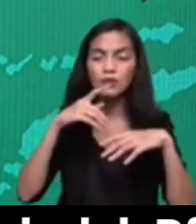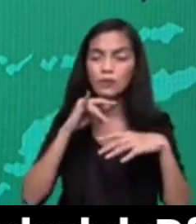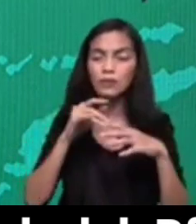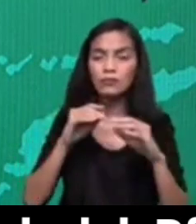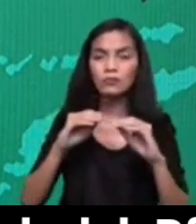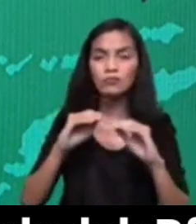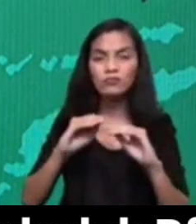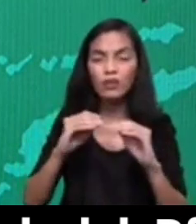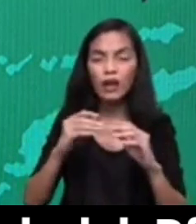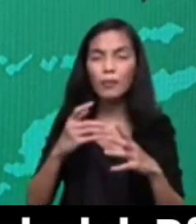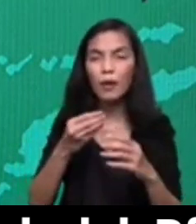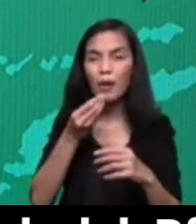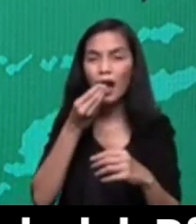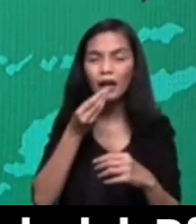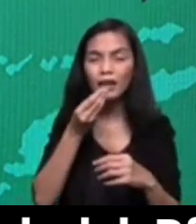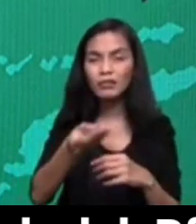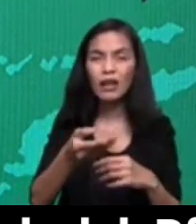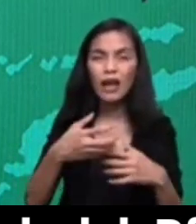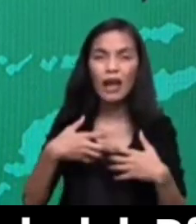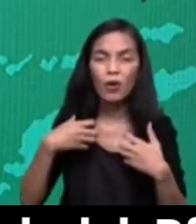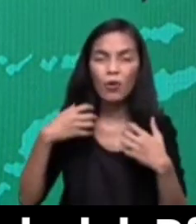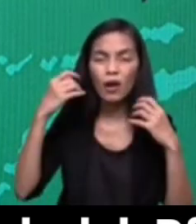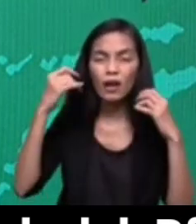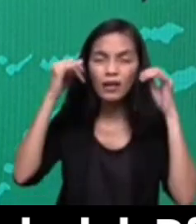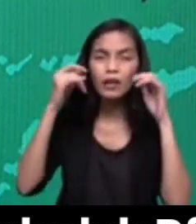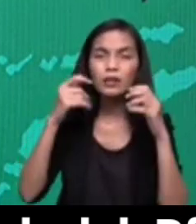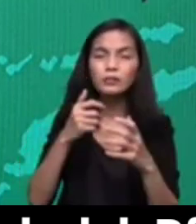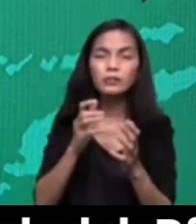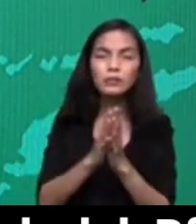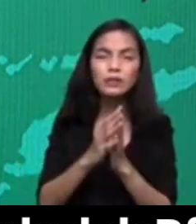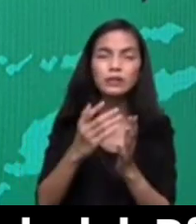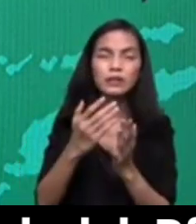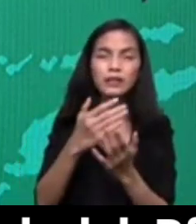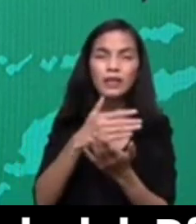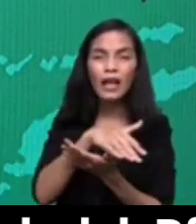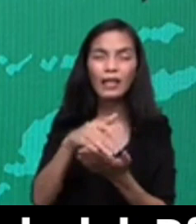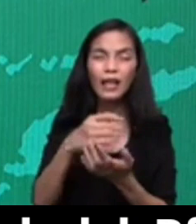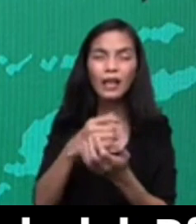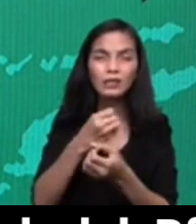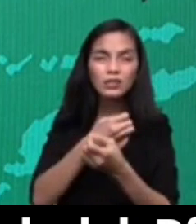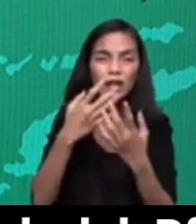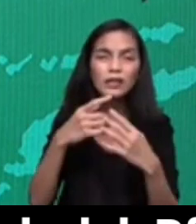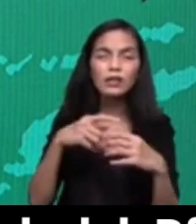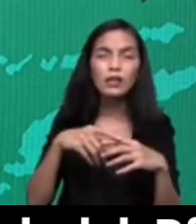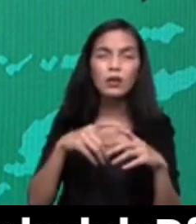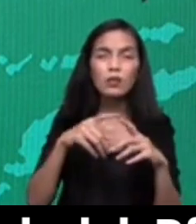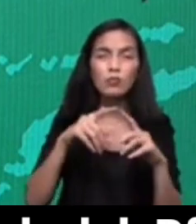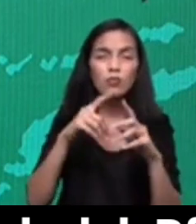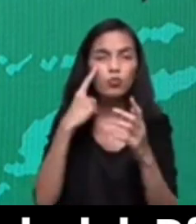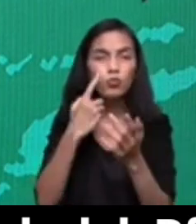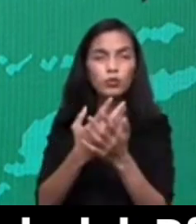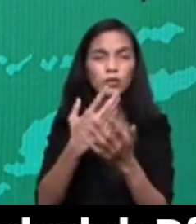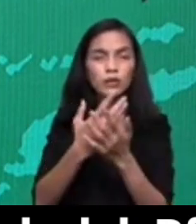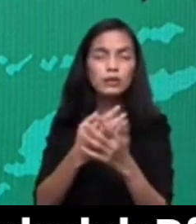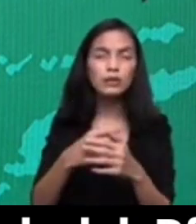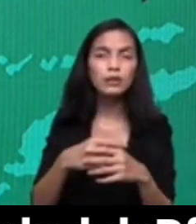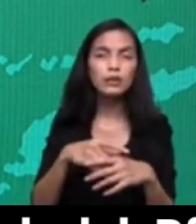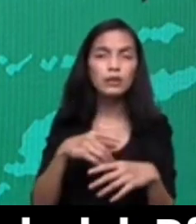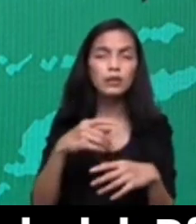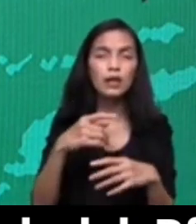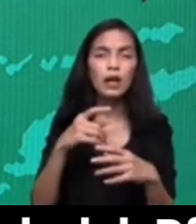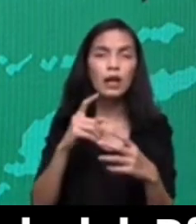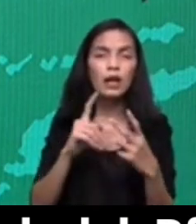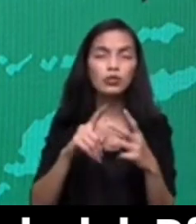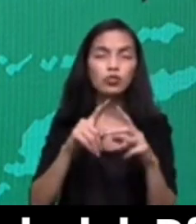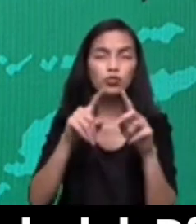akuntabel seperti fotokopi KTP peternak bukti laporan fisik Nasrudin 697 uh surat